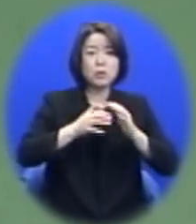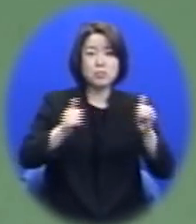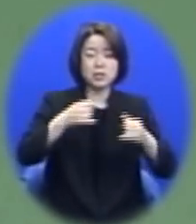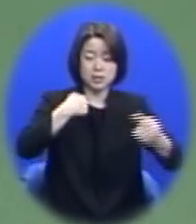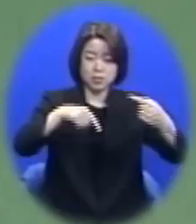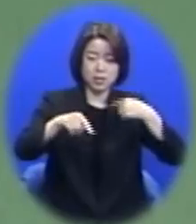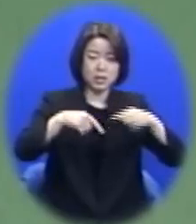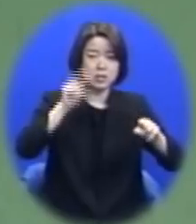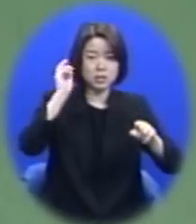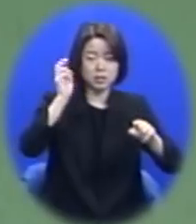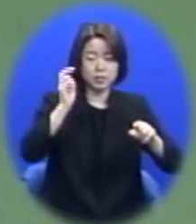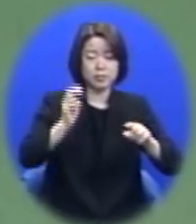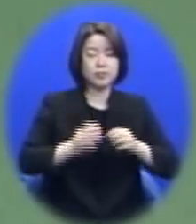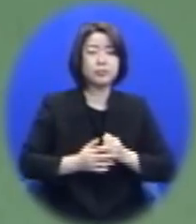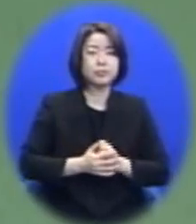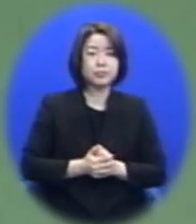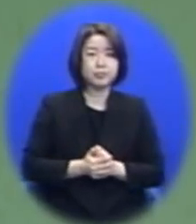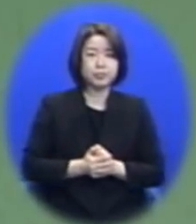것이다.